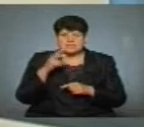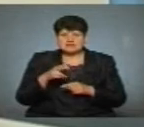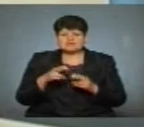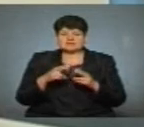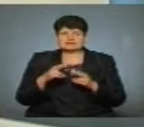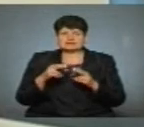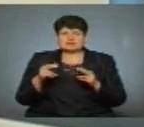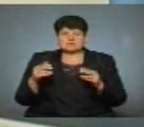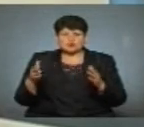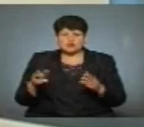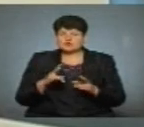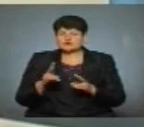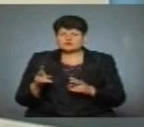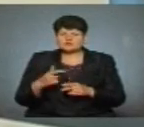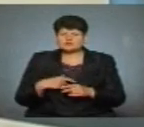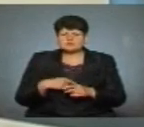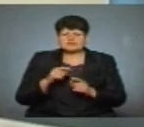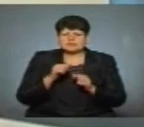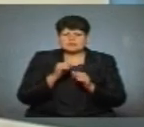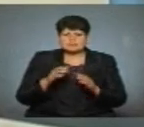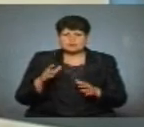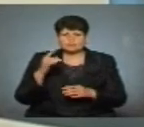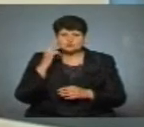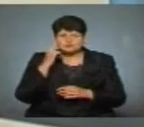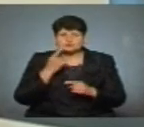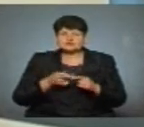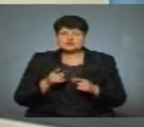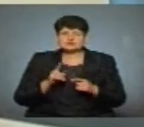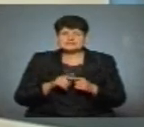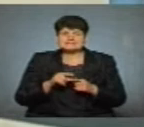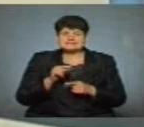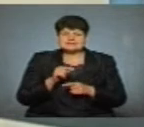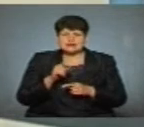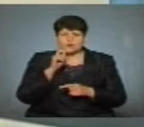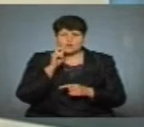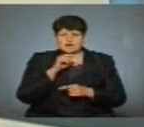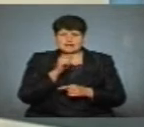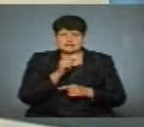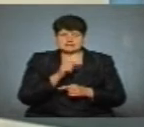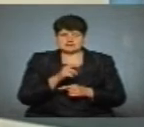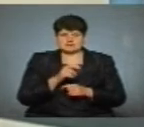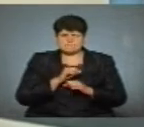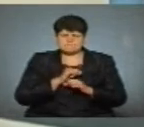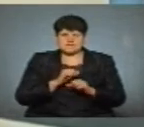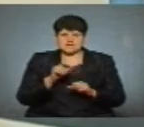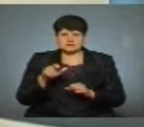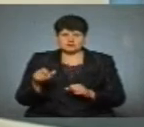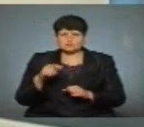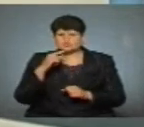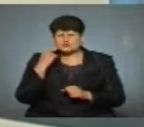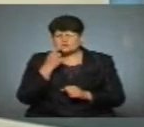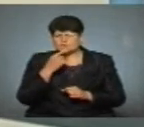Дніпро, ніхто би собі навіть ніколи не міг подумати, що це насправді там українці, там патріотичні, то, що там російськомовні,